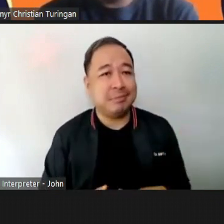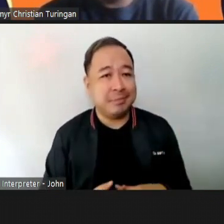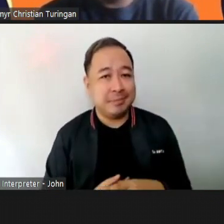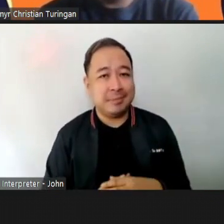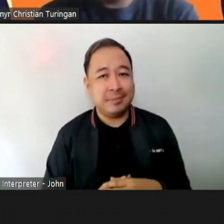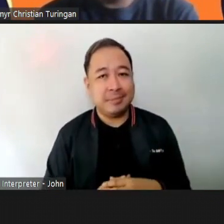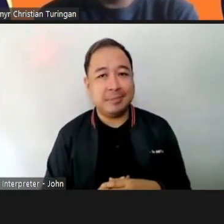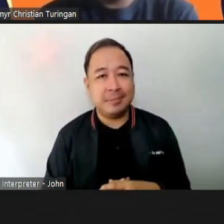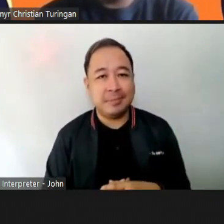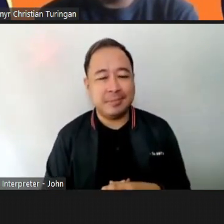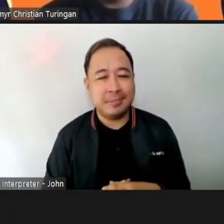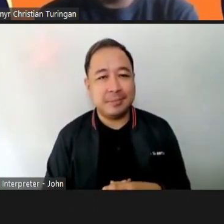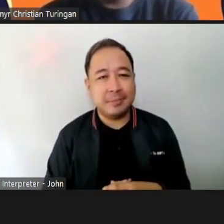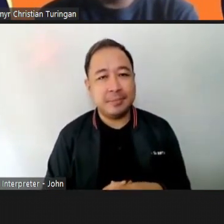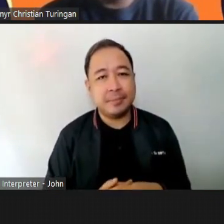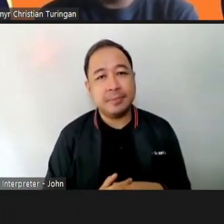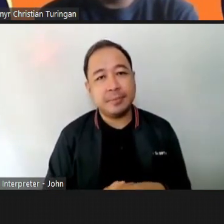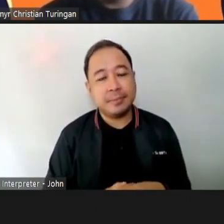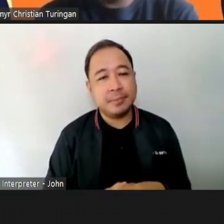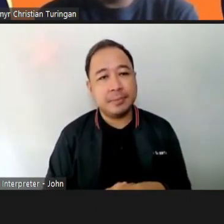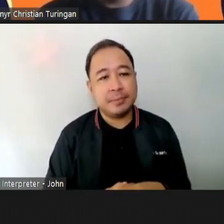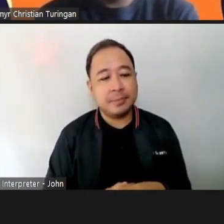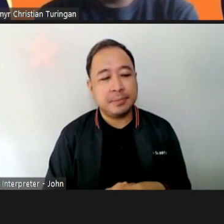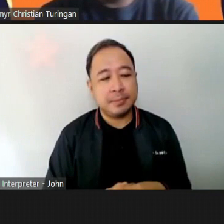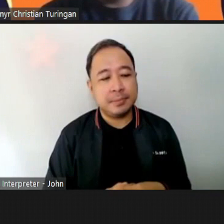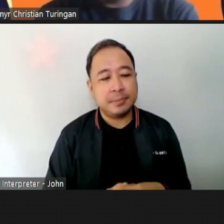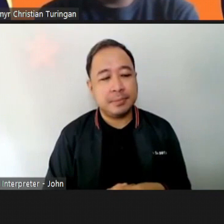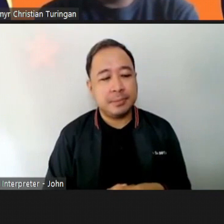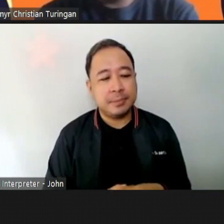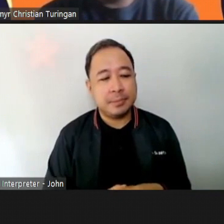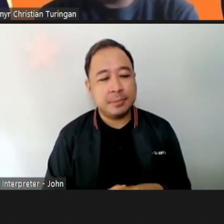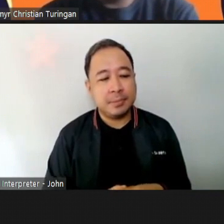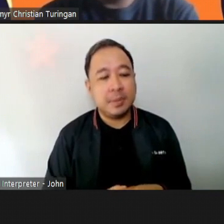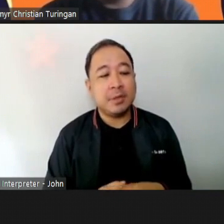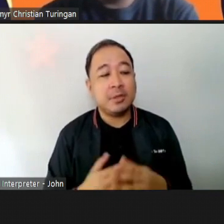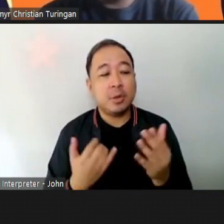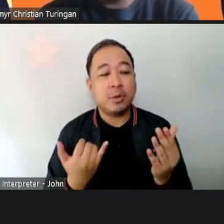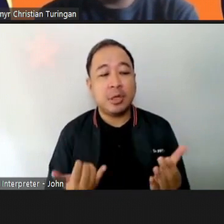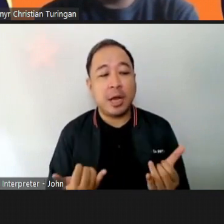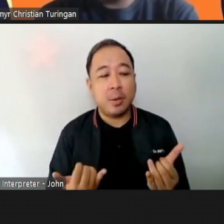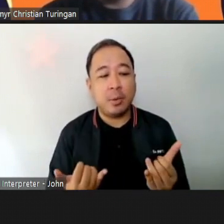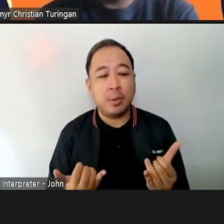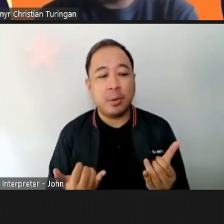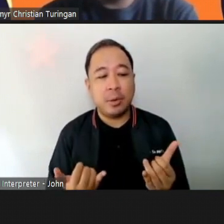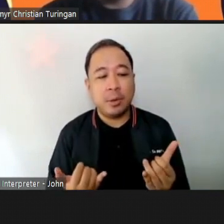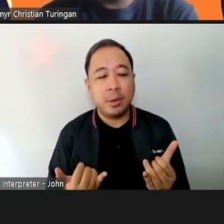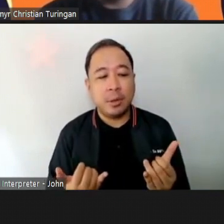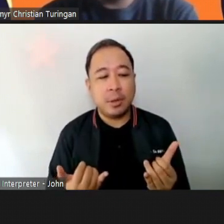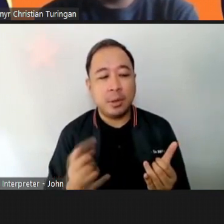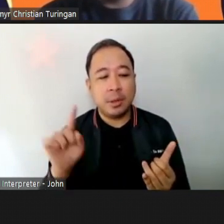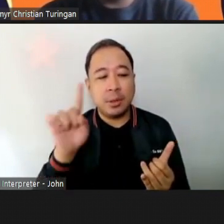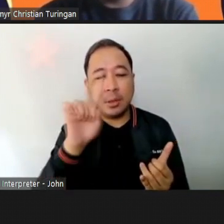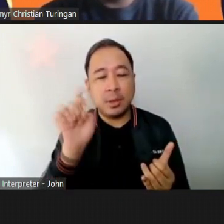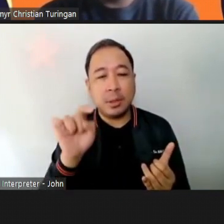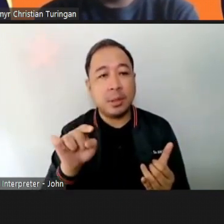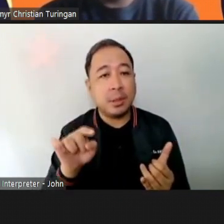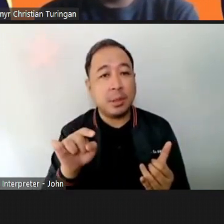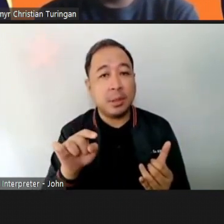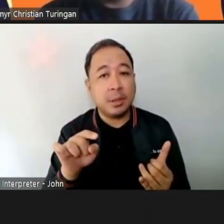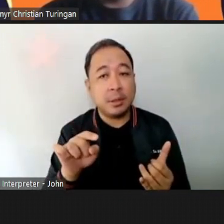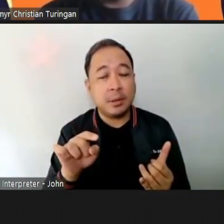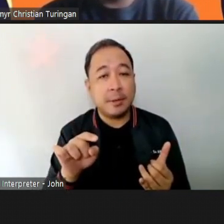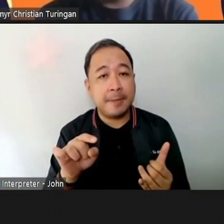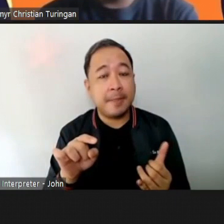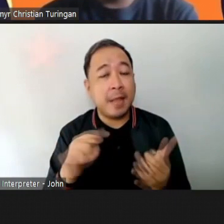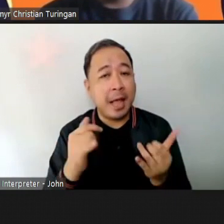So, ayun, isang makabatang pagbati ulit, no? So, to answer that question, kung bakit kailangan nakasama ang mga bata sa